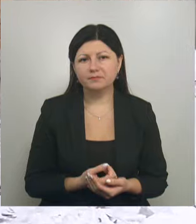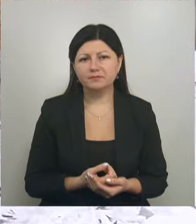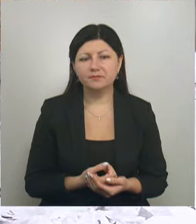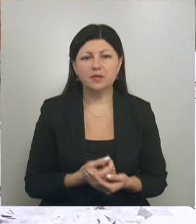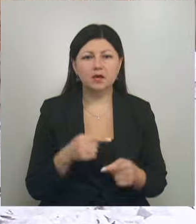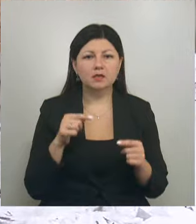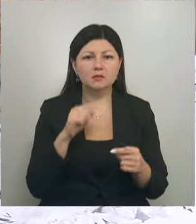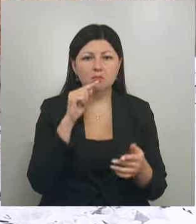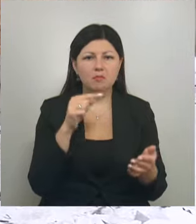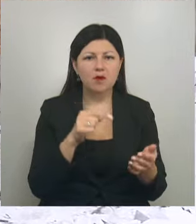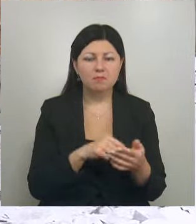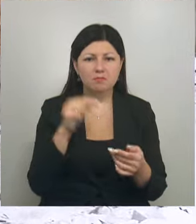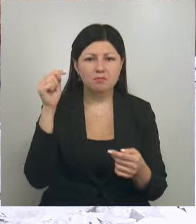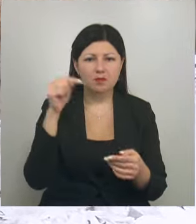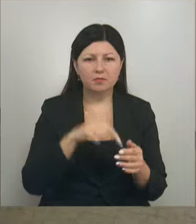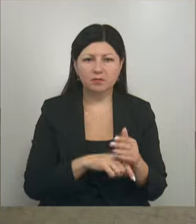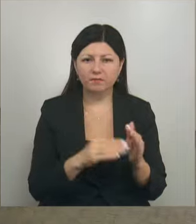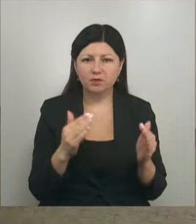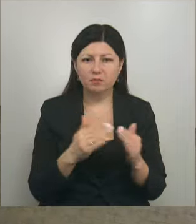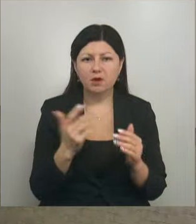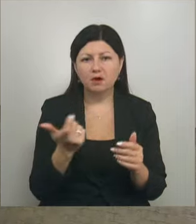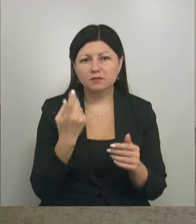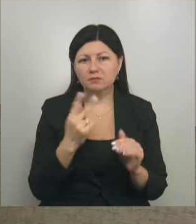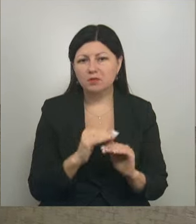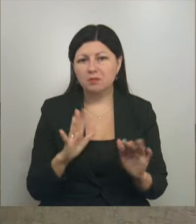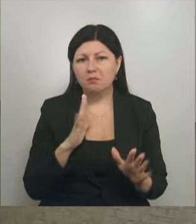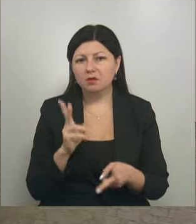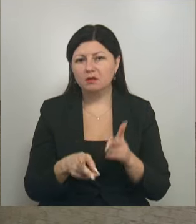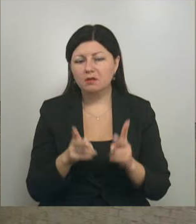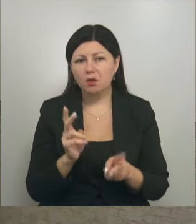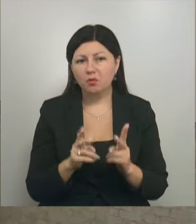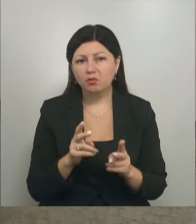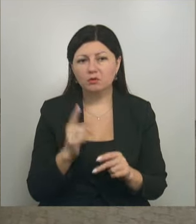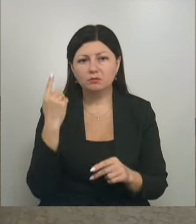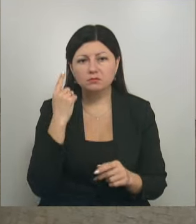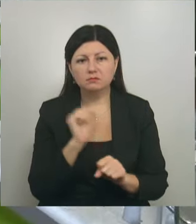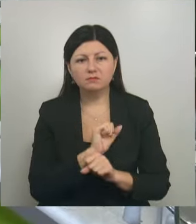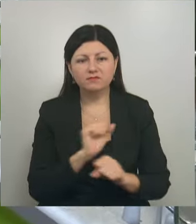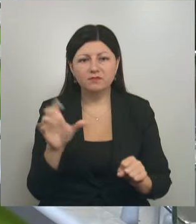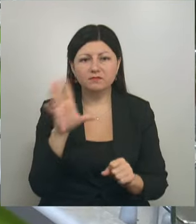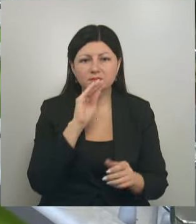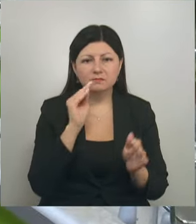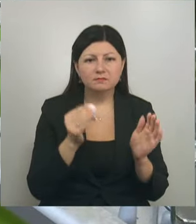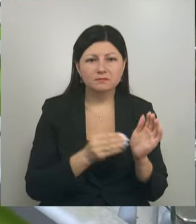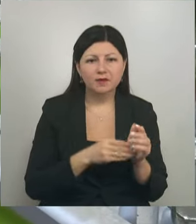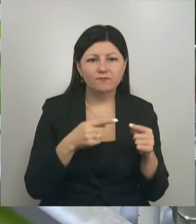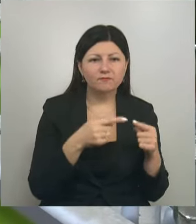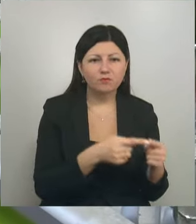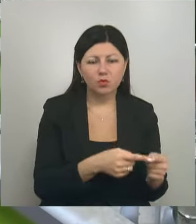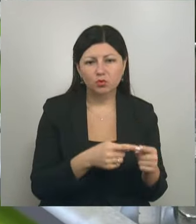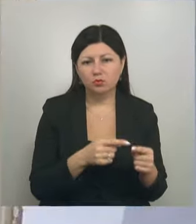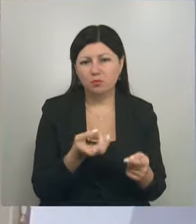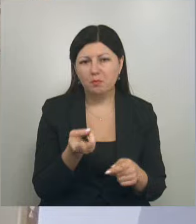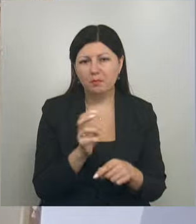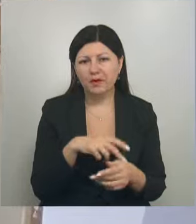А здесь снаряд попал прямо в дом. Хозяйка с двумя детьми была на кухне. При первых взрывах все спрятались в углу прихожей. Специалисты